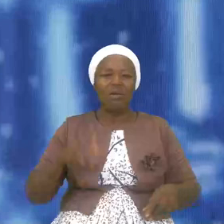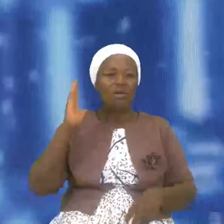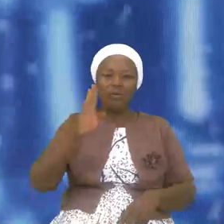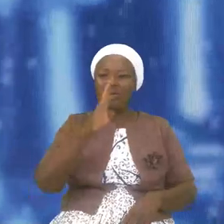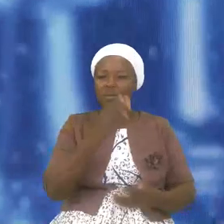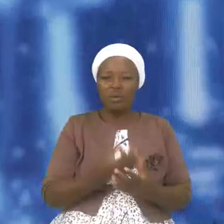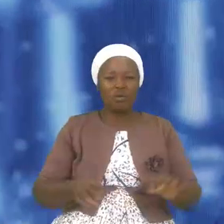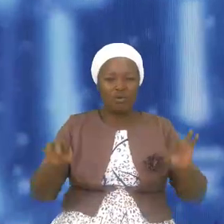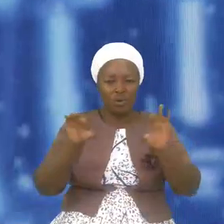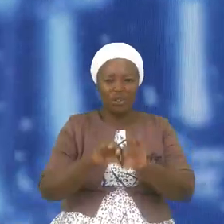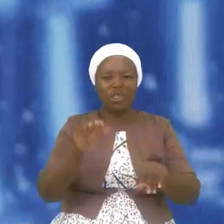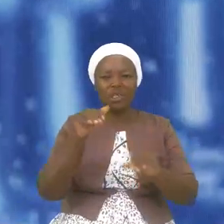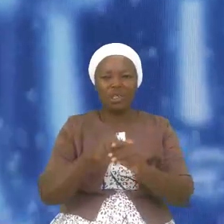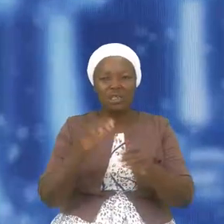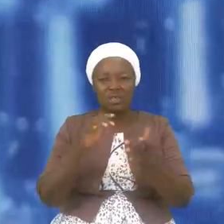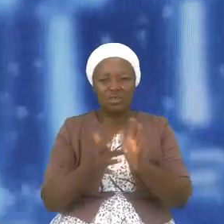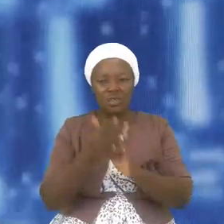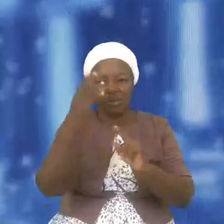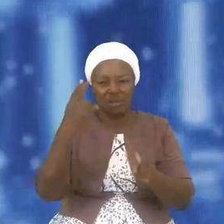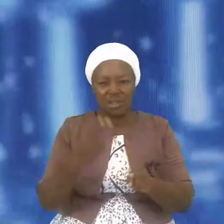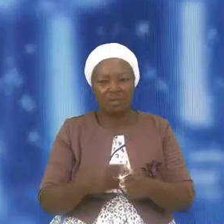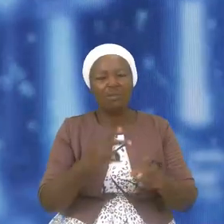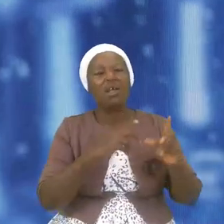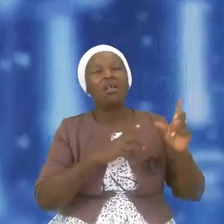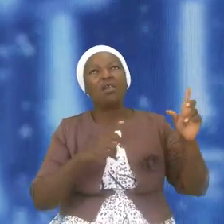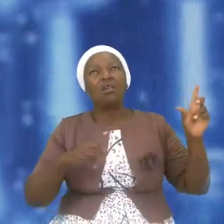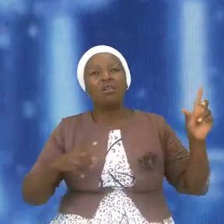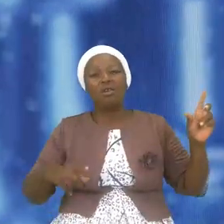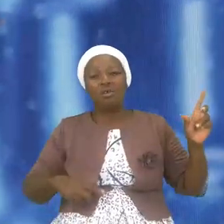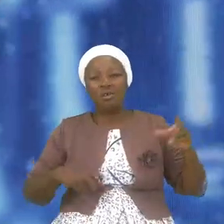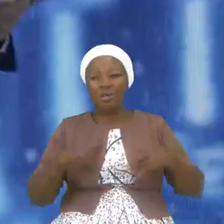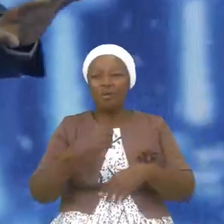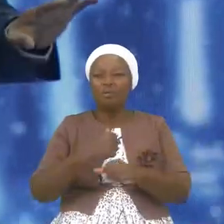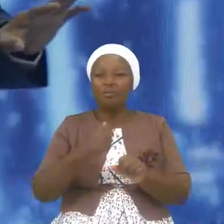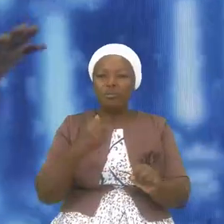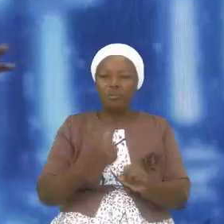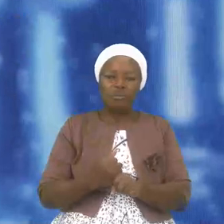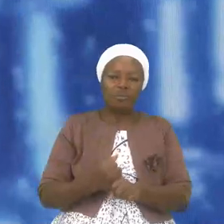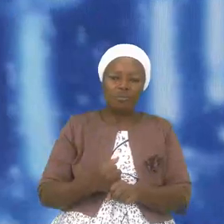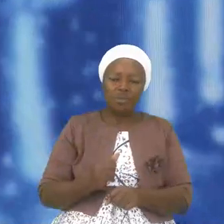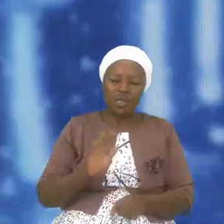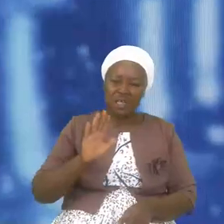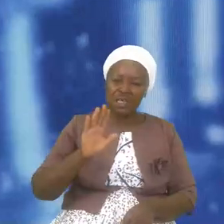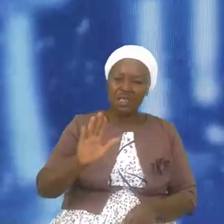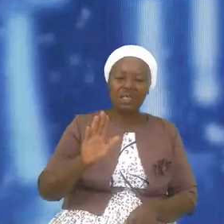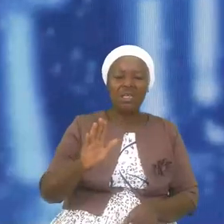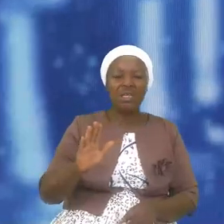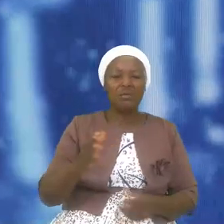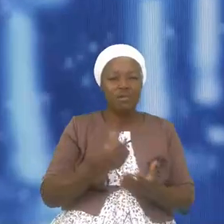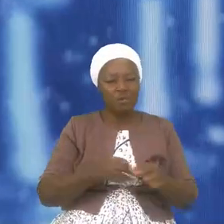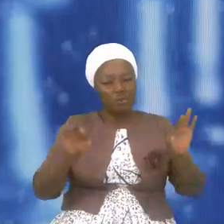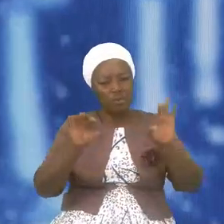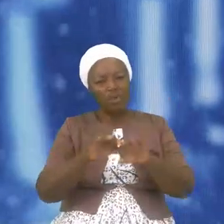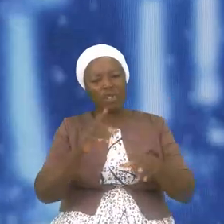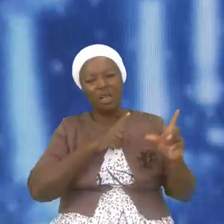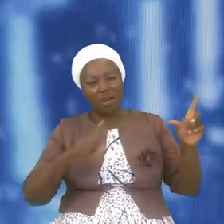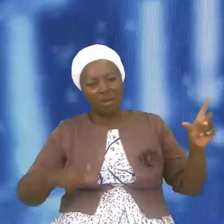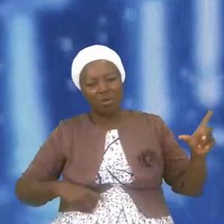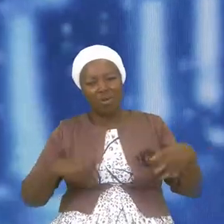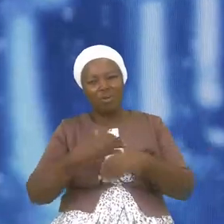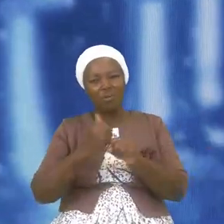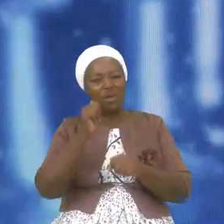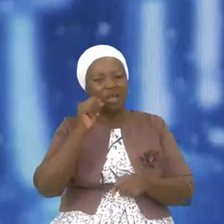digne au nom de Jésus. Seigneur, rends-lui digne. Seigneur, rends-la digne.